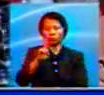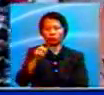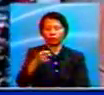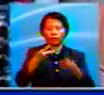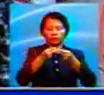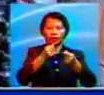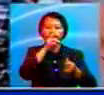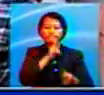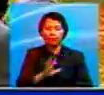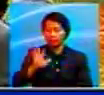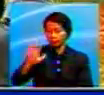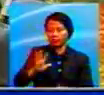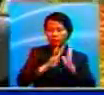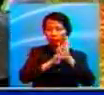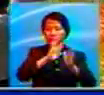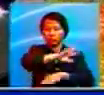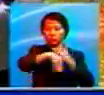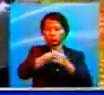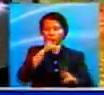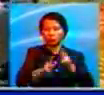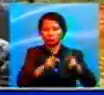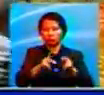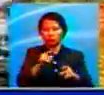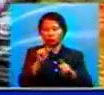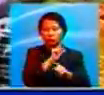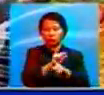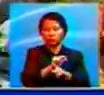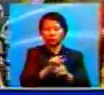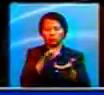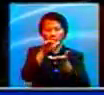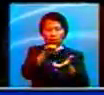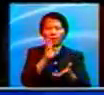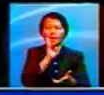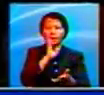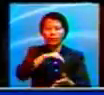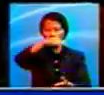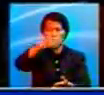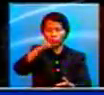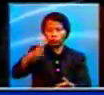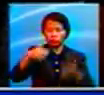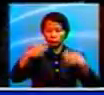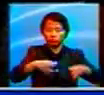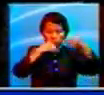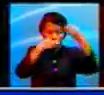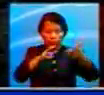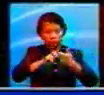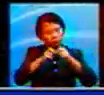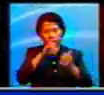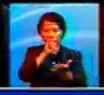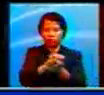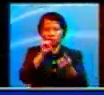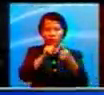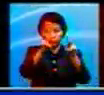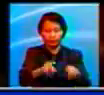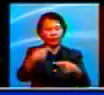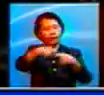Merah. Beliau yang mewakili seluruh penduduk yang menggunakan bekalan daripada tadahan air bukit sudah memaklumkan masalah berkenaan kepada